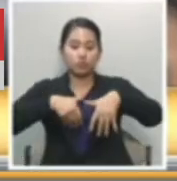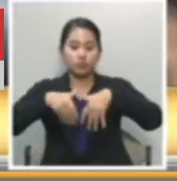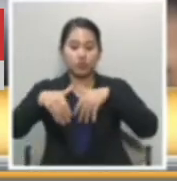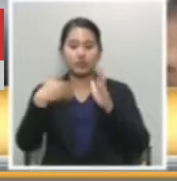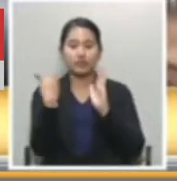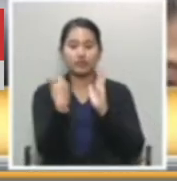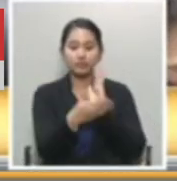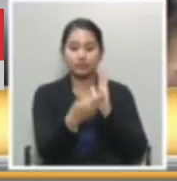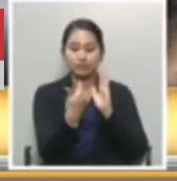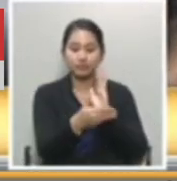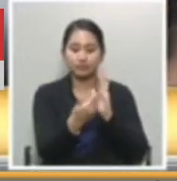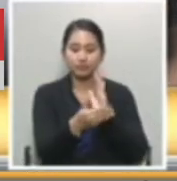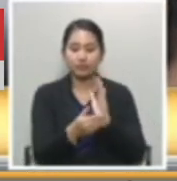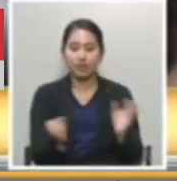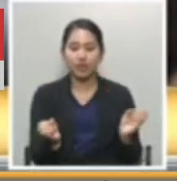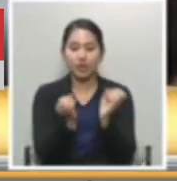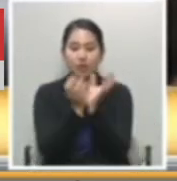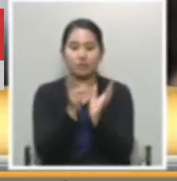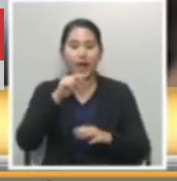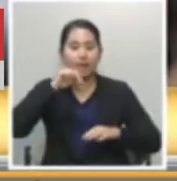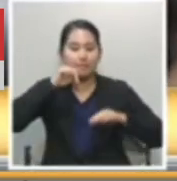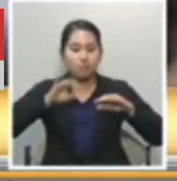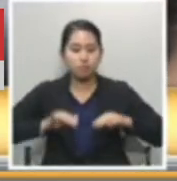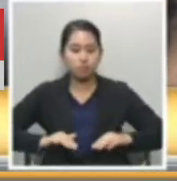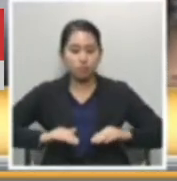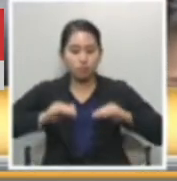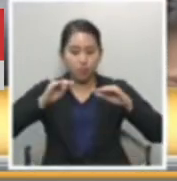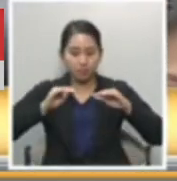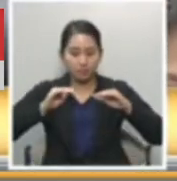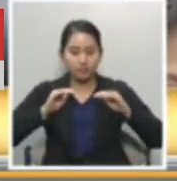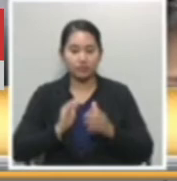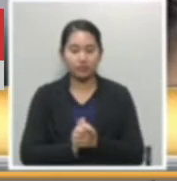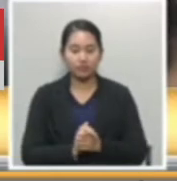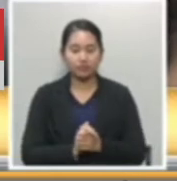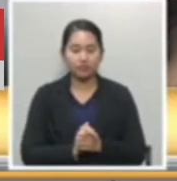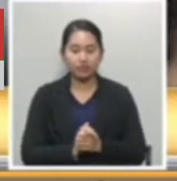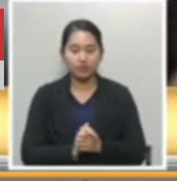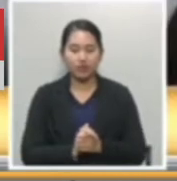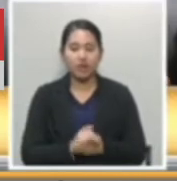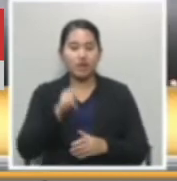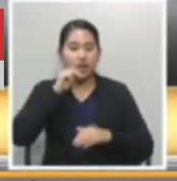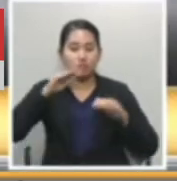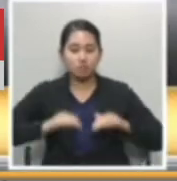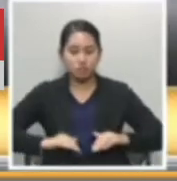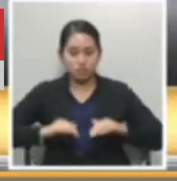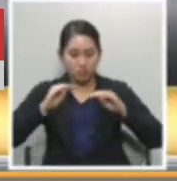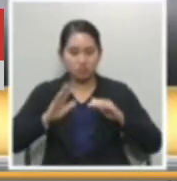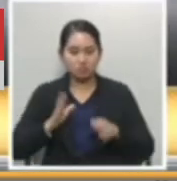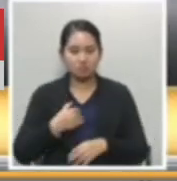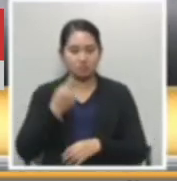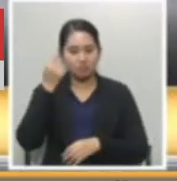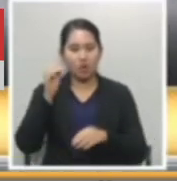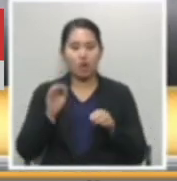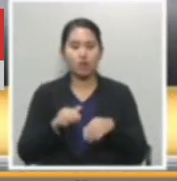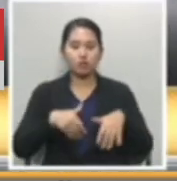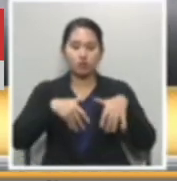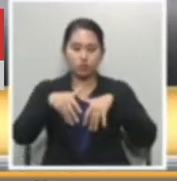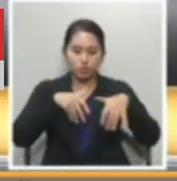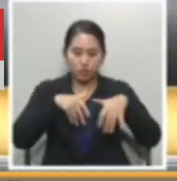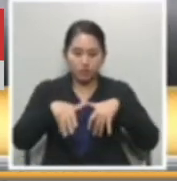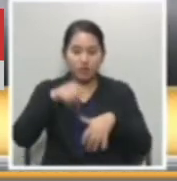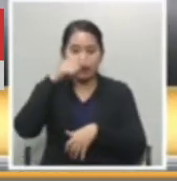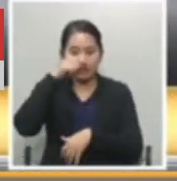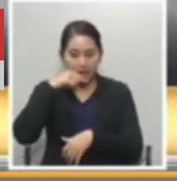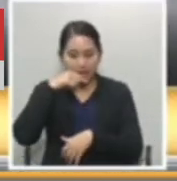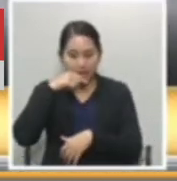กระทบจากน้ำท่วมครับซึ่งก็จะยิ่งทำให้การบริโภคภายในของประเทศนั้นลด